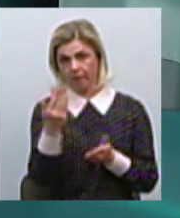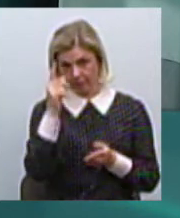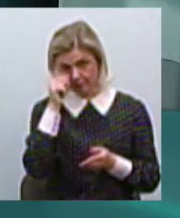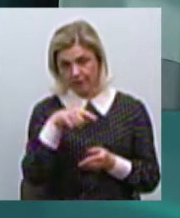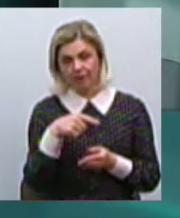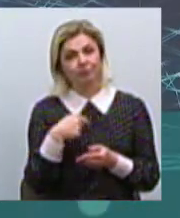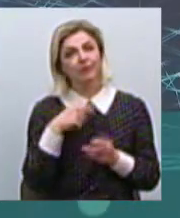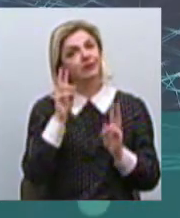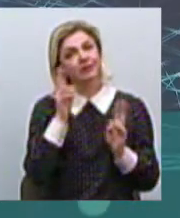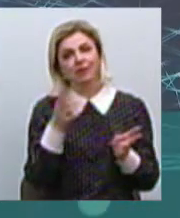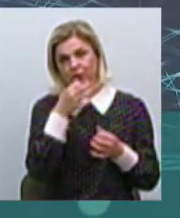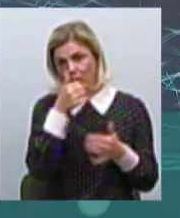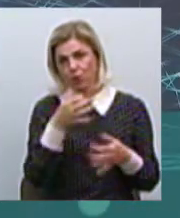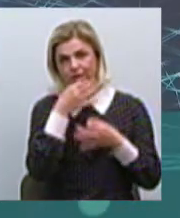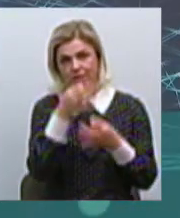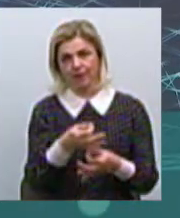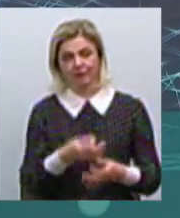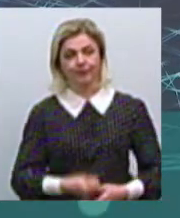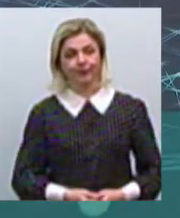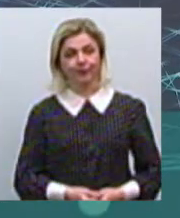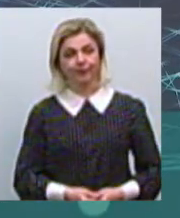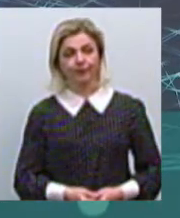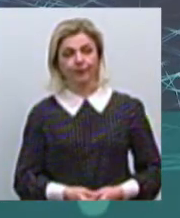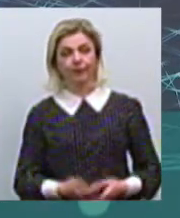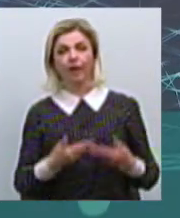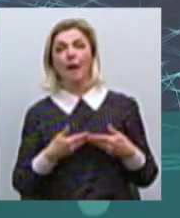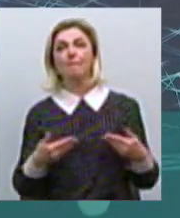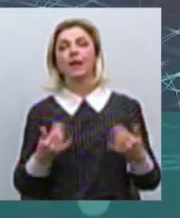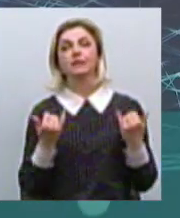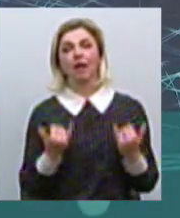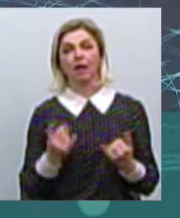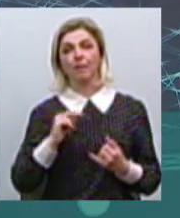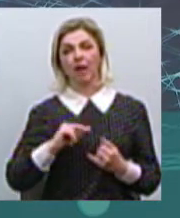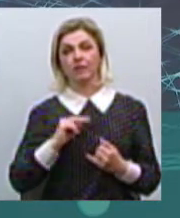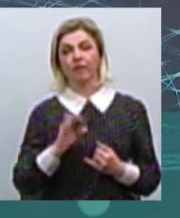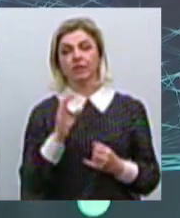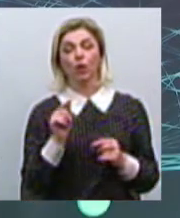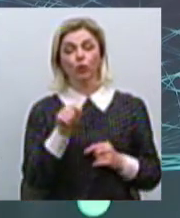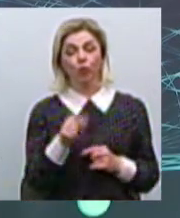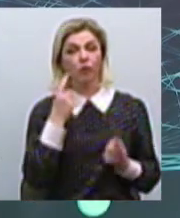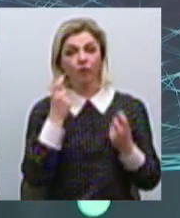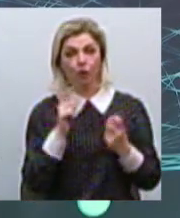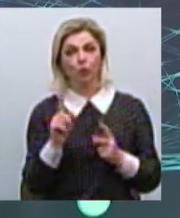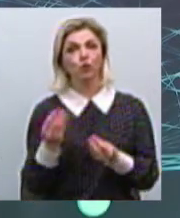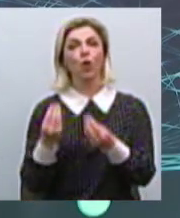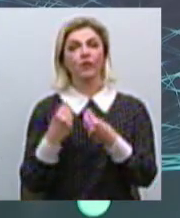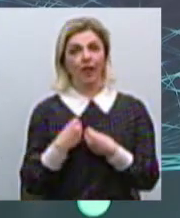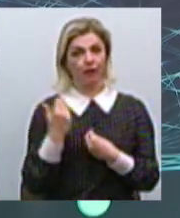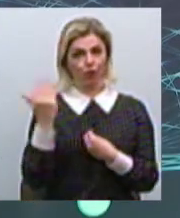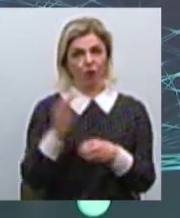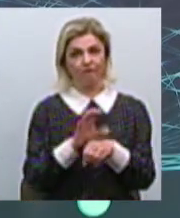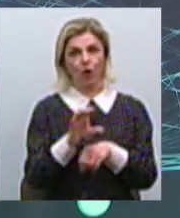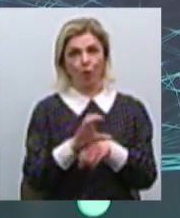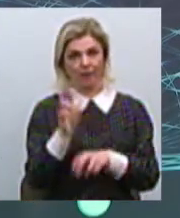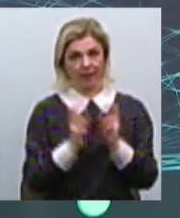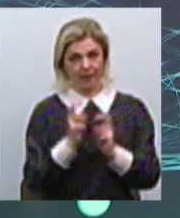не можу цього сказати. Ми зараз працювали тільки з тими даними, які нам надали самі виробники цієї системи. Тільки